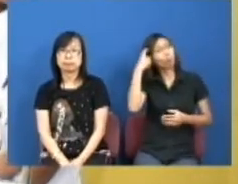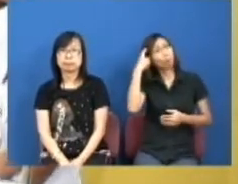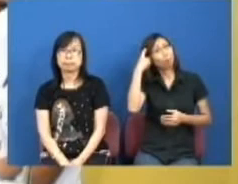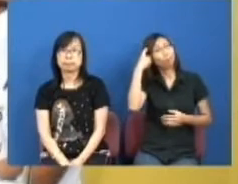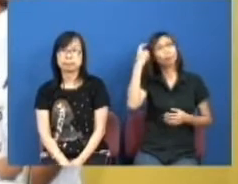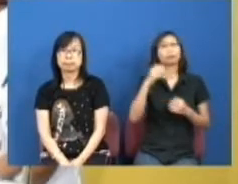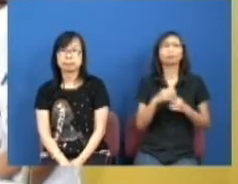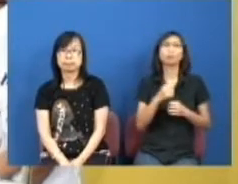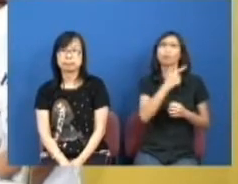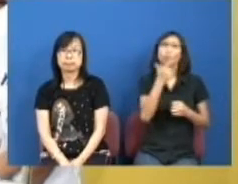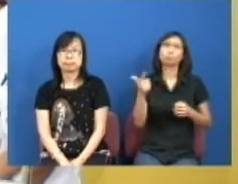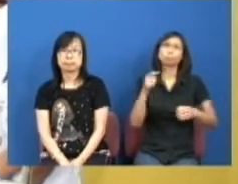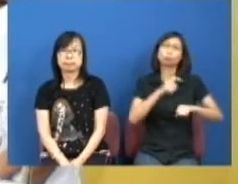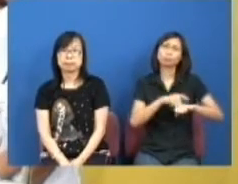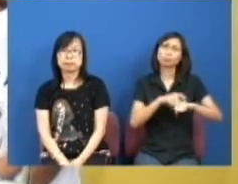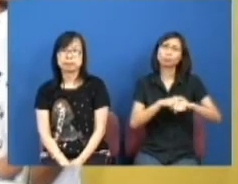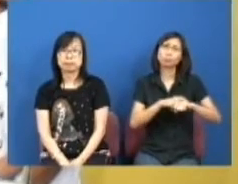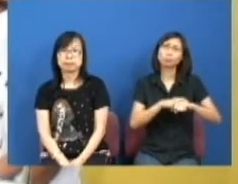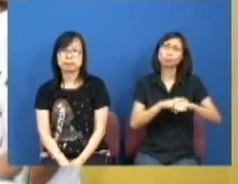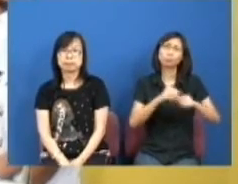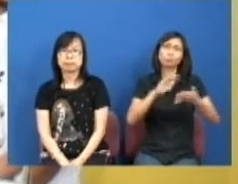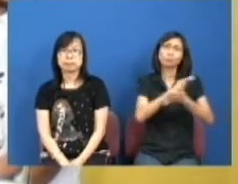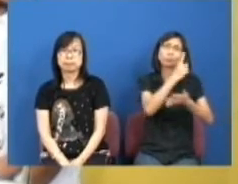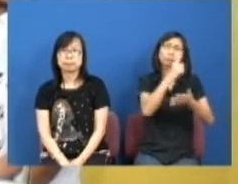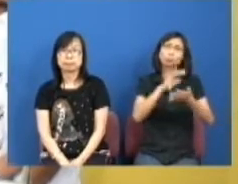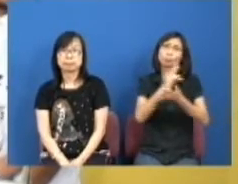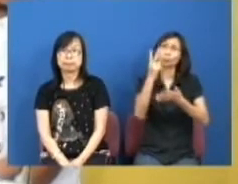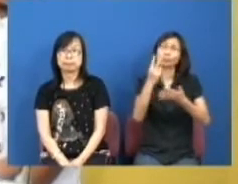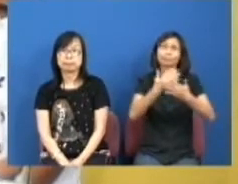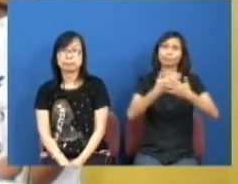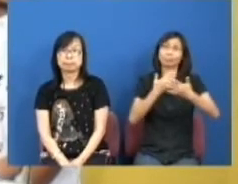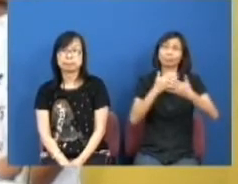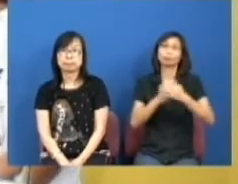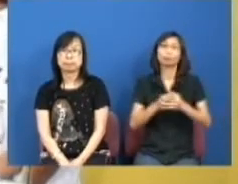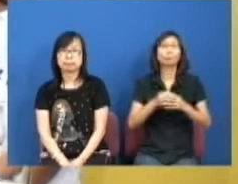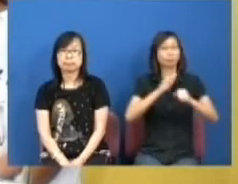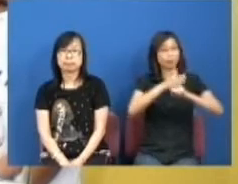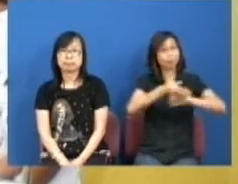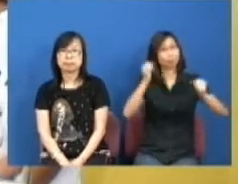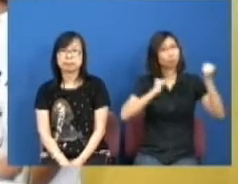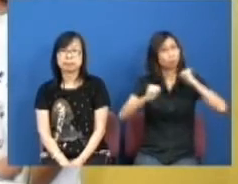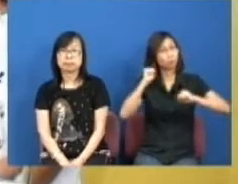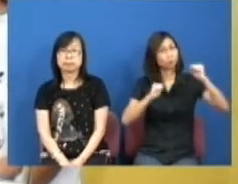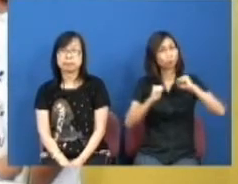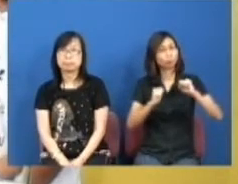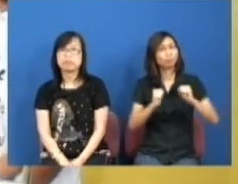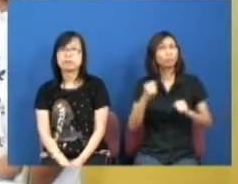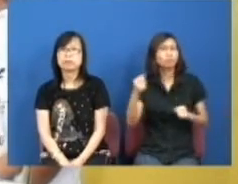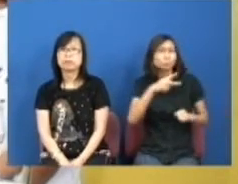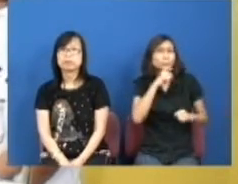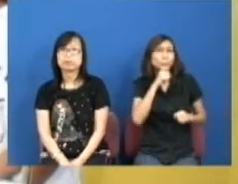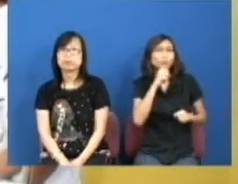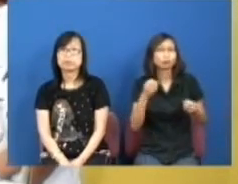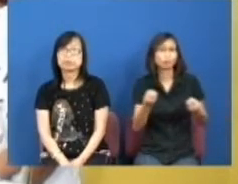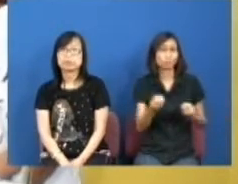會唔會好大程度上就係話一兩年前嘅反高鐵運動、社會運動，甚至係蔡英文運動，其實開始